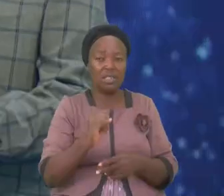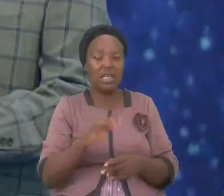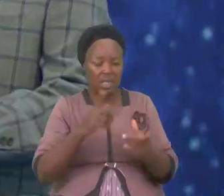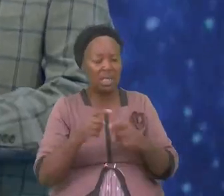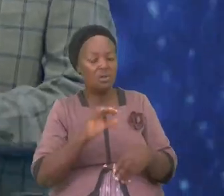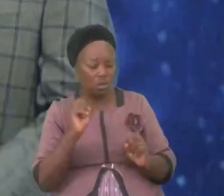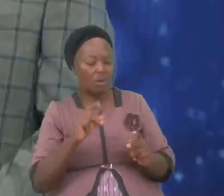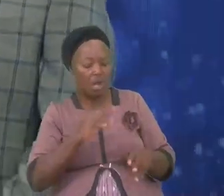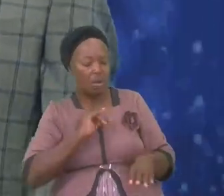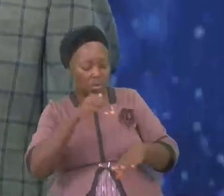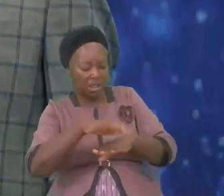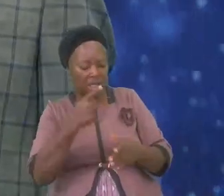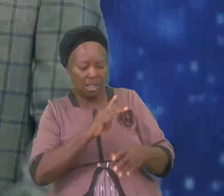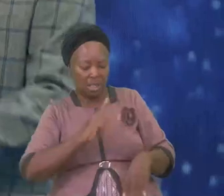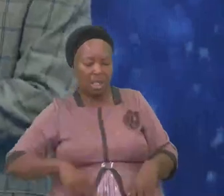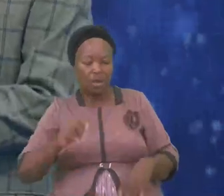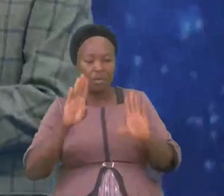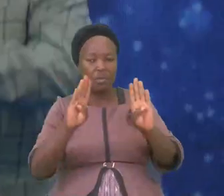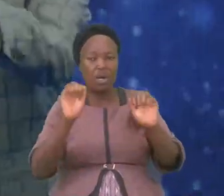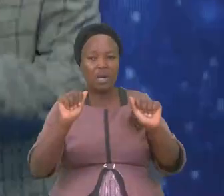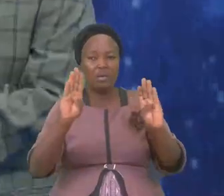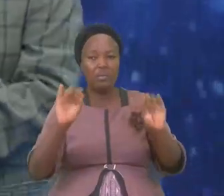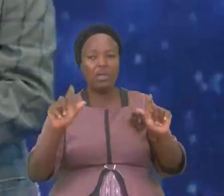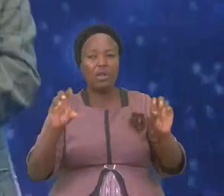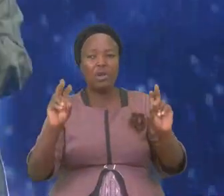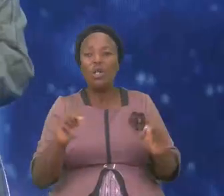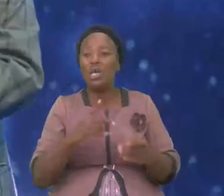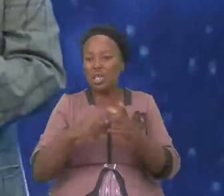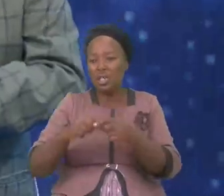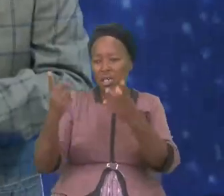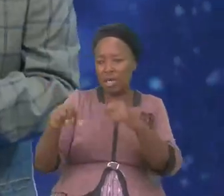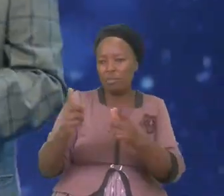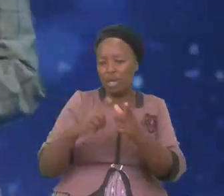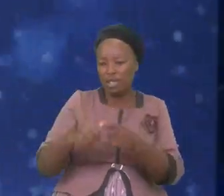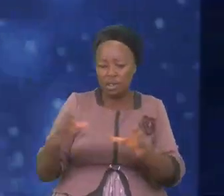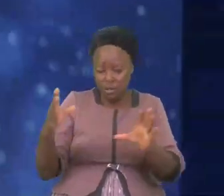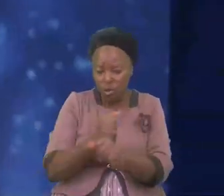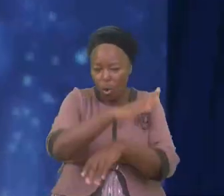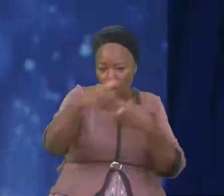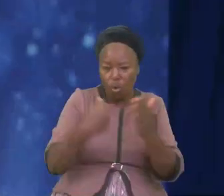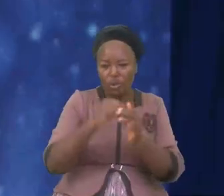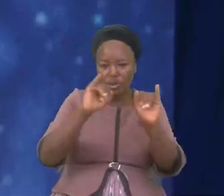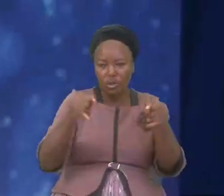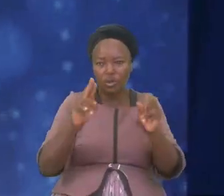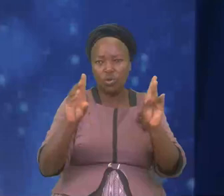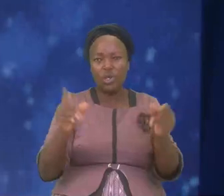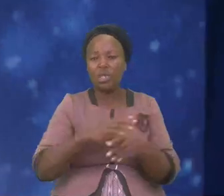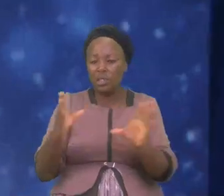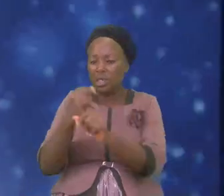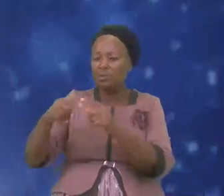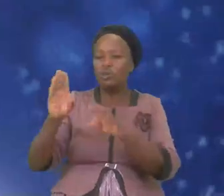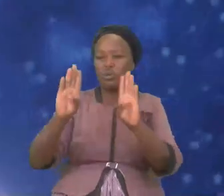Je vais envoyer le roi de Babylone. Et il est venu et il les a emportés à